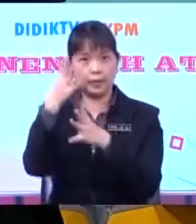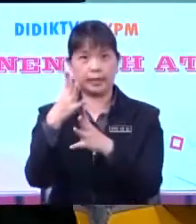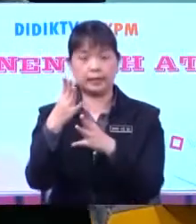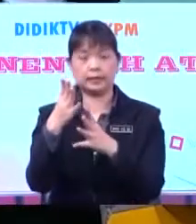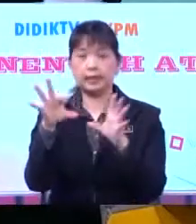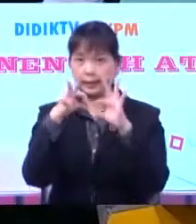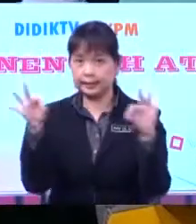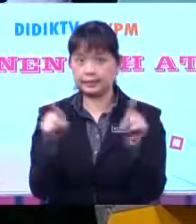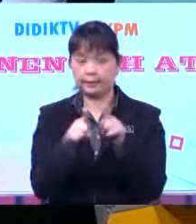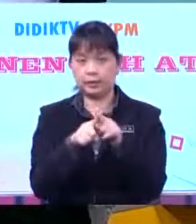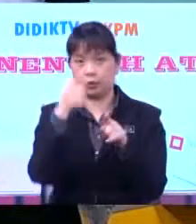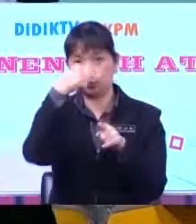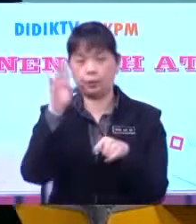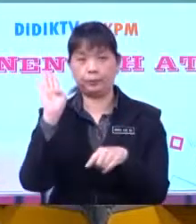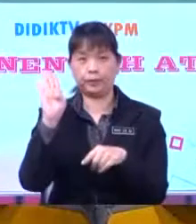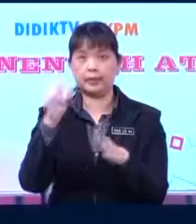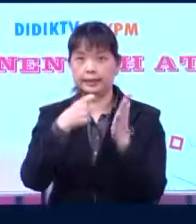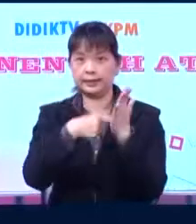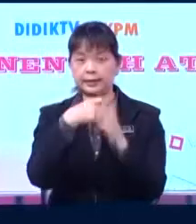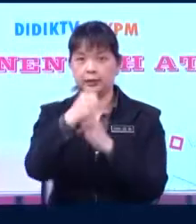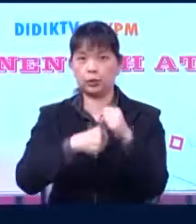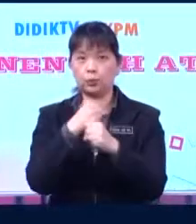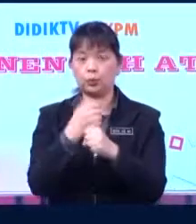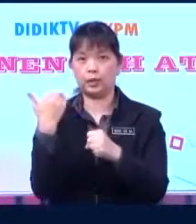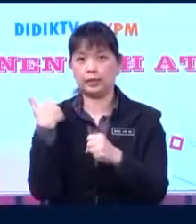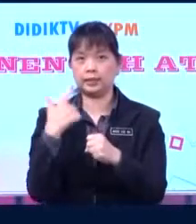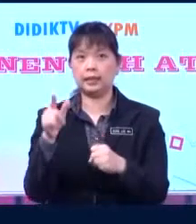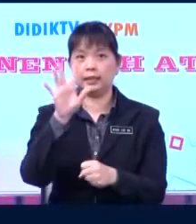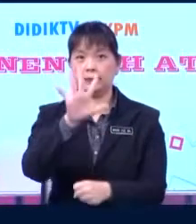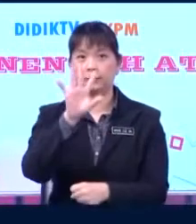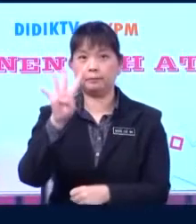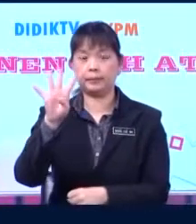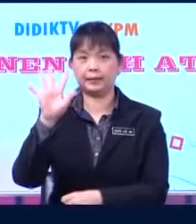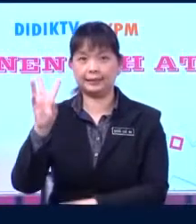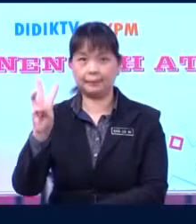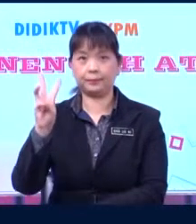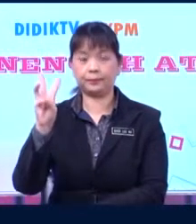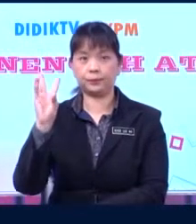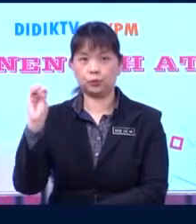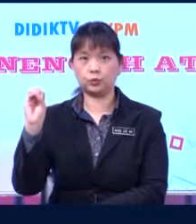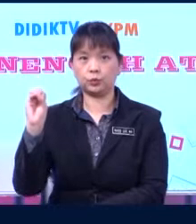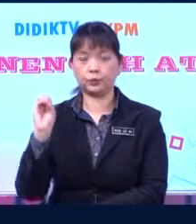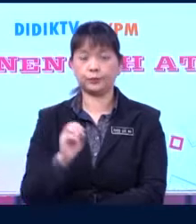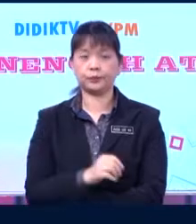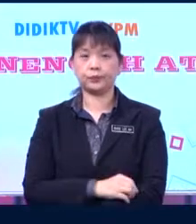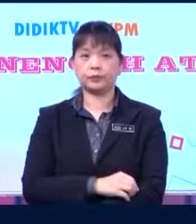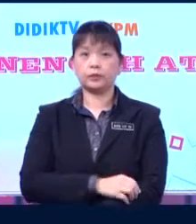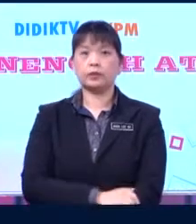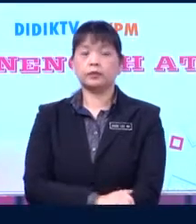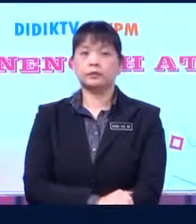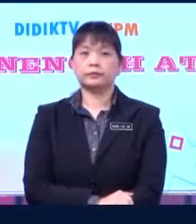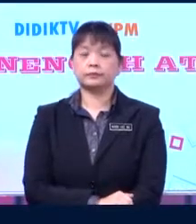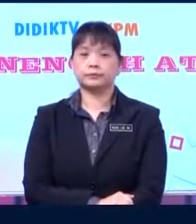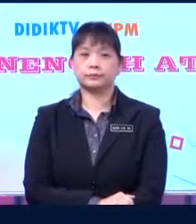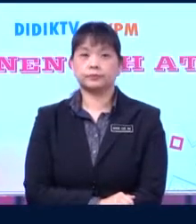tetapi untuk yang B ini nilai tahunan ilah 5460 dia beri nilai tahunan ente disini